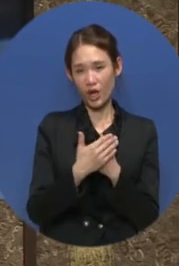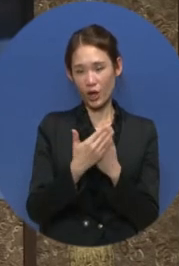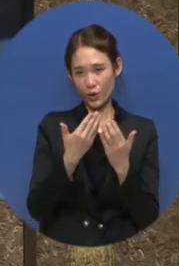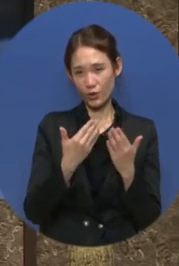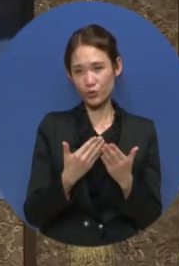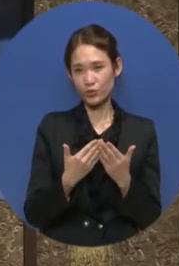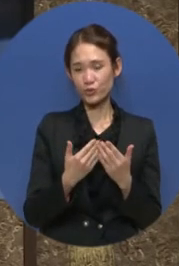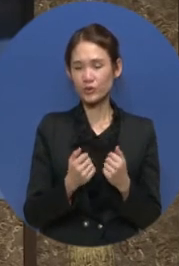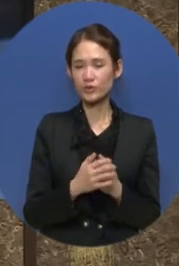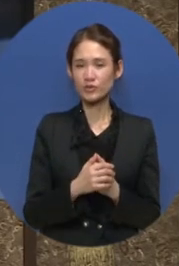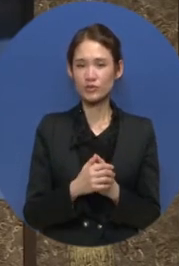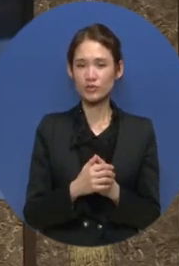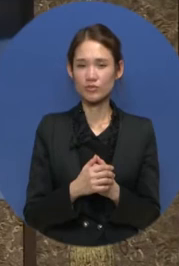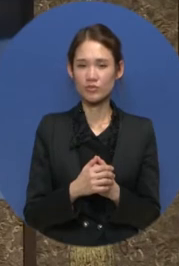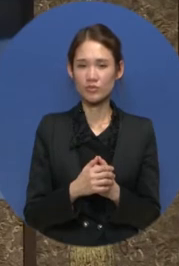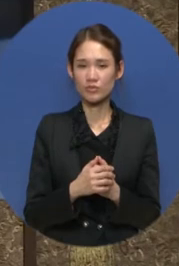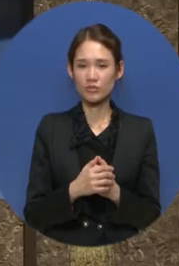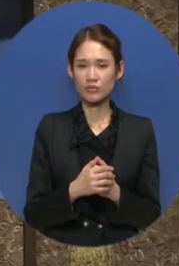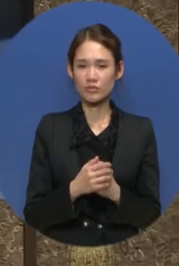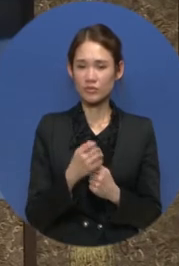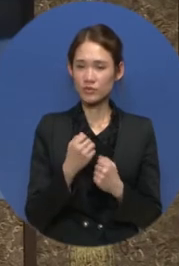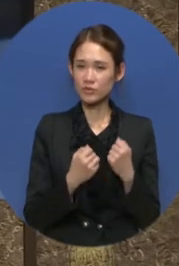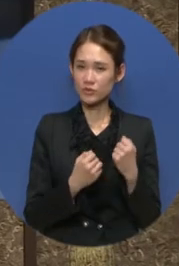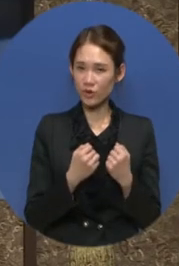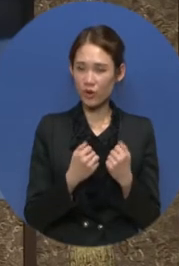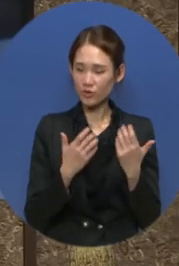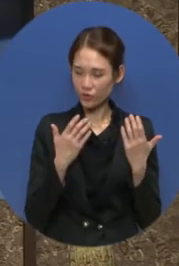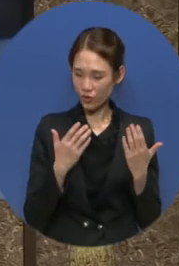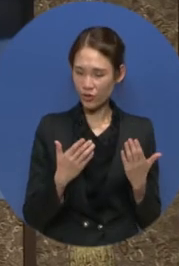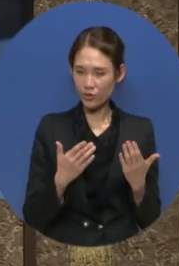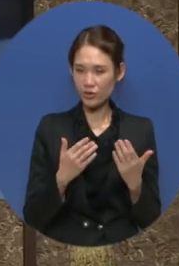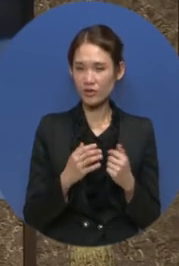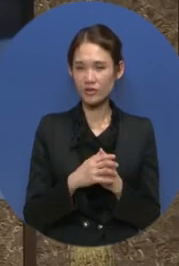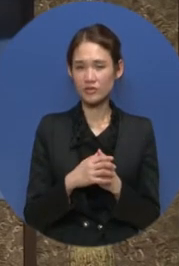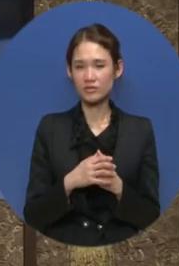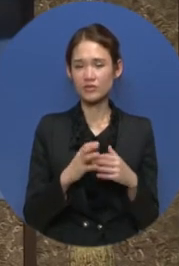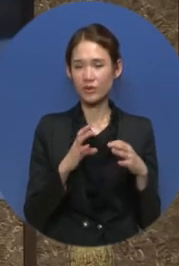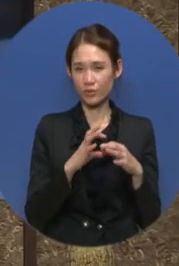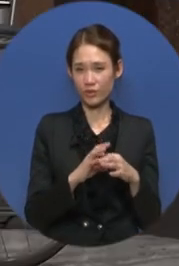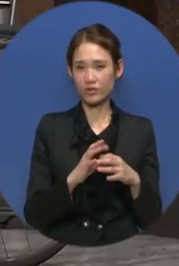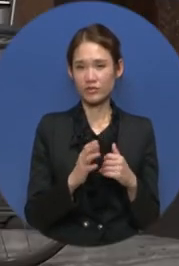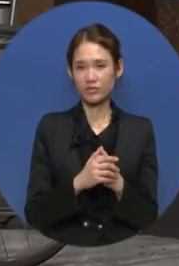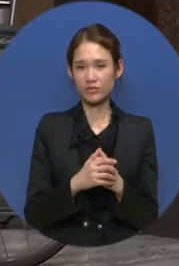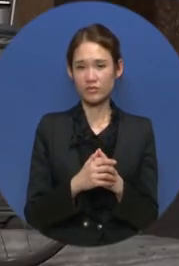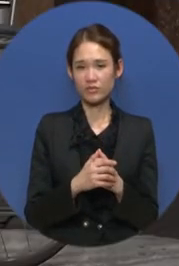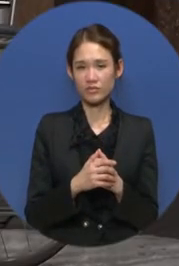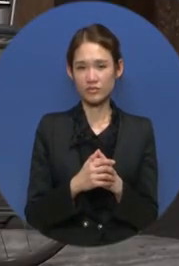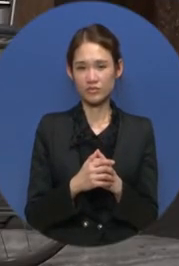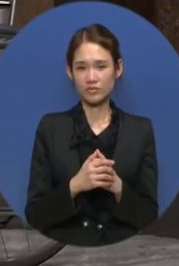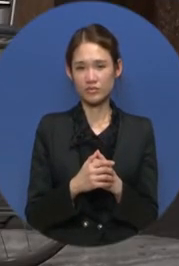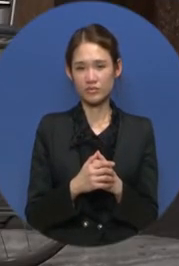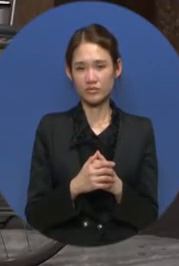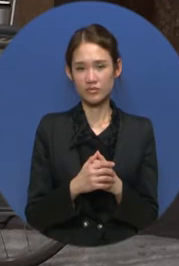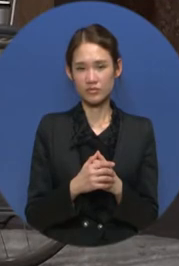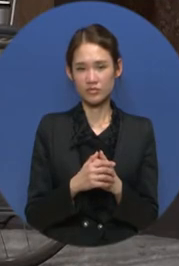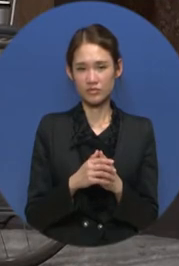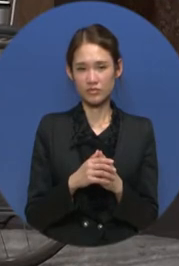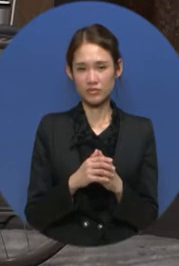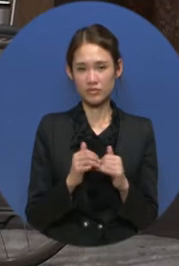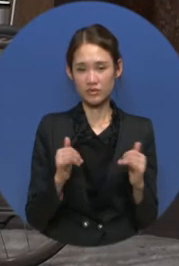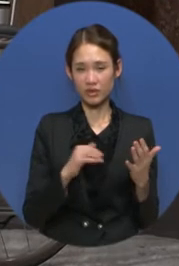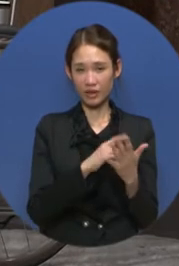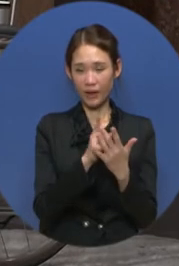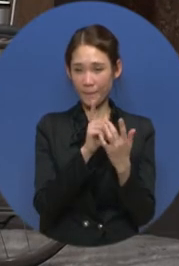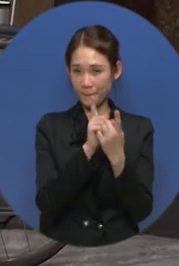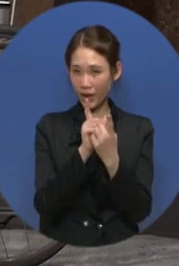예. 배려하는 부분이라든가 또 설득하는 부분이라든가 네. 또 사람들의 이렇게